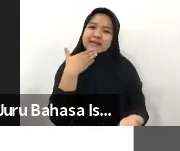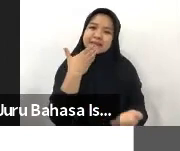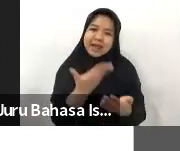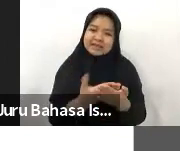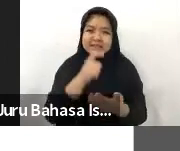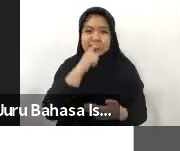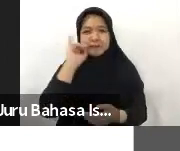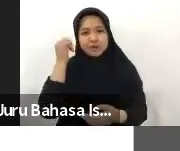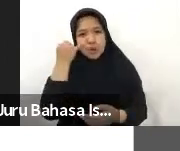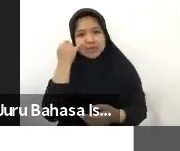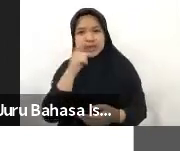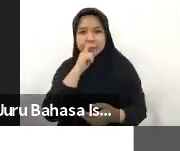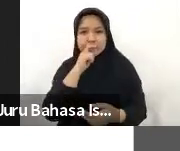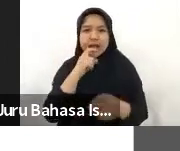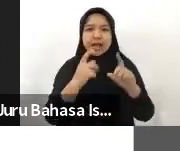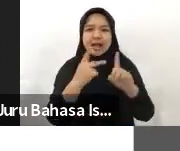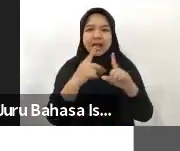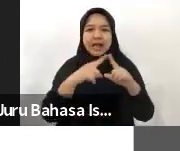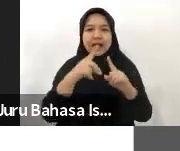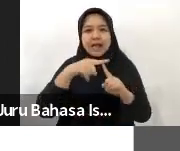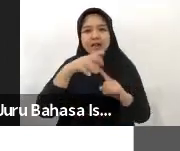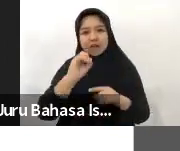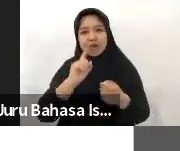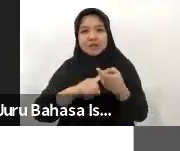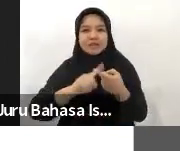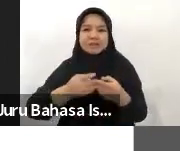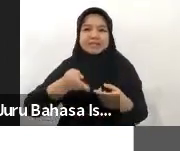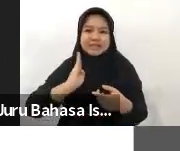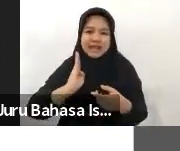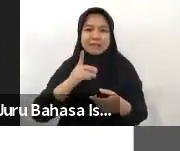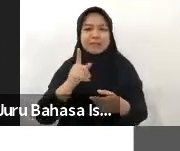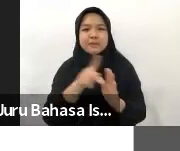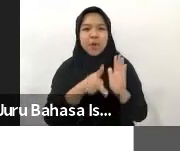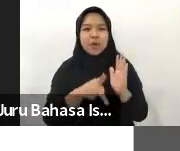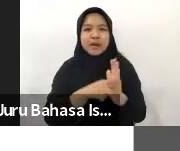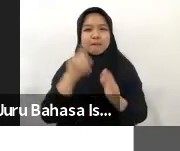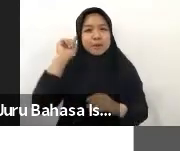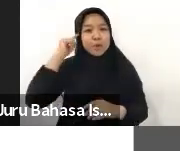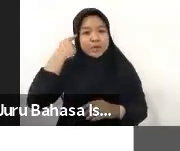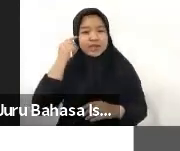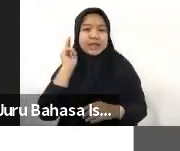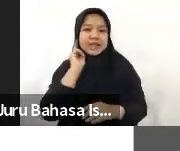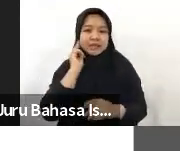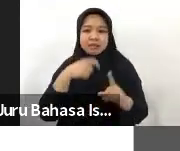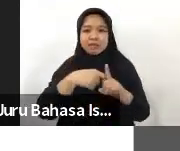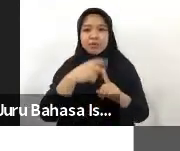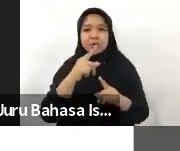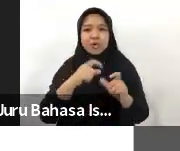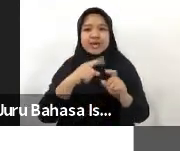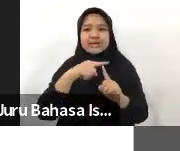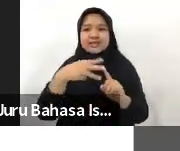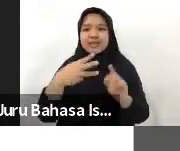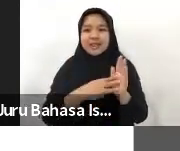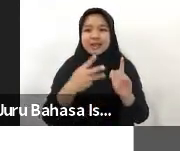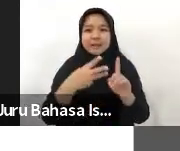Pak Soeharto, yang dari SIGAP, juga ada dari teman-teman yang lain dari program Peduli, Ibu Kristen Bishop